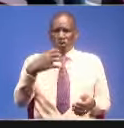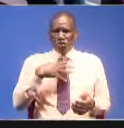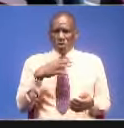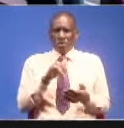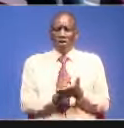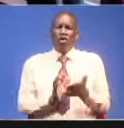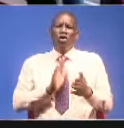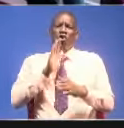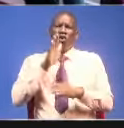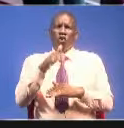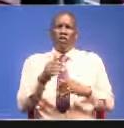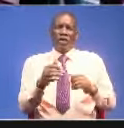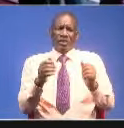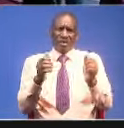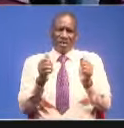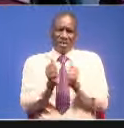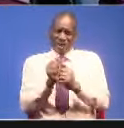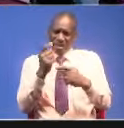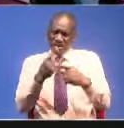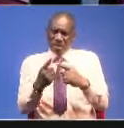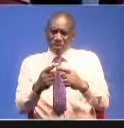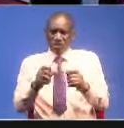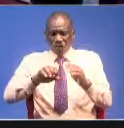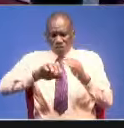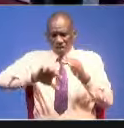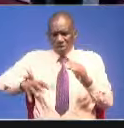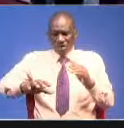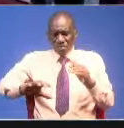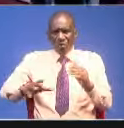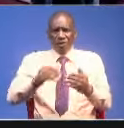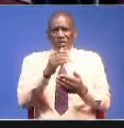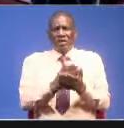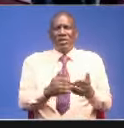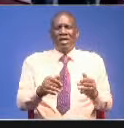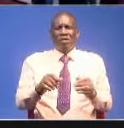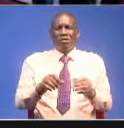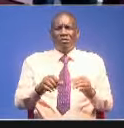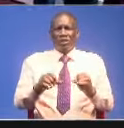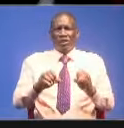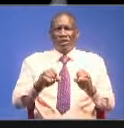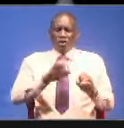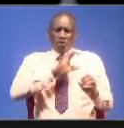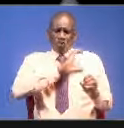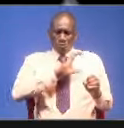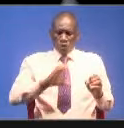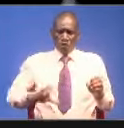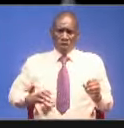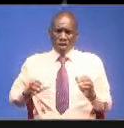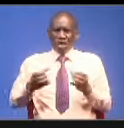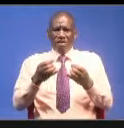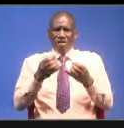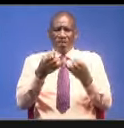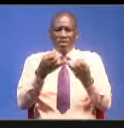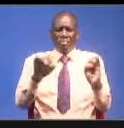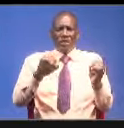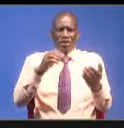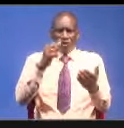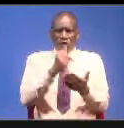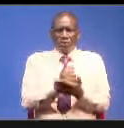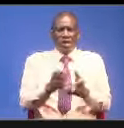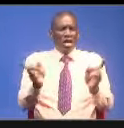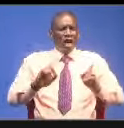zaidi ya muongo mmoja wa ugatuzi, baadhi ya tume za kitaifa na afisi huru hazijakumbatia kanuni